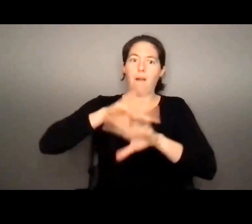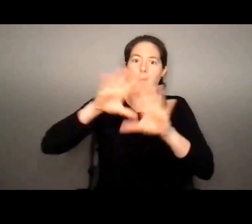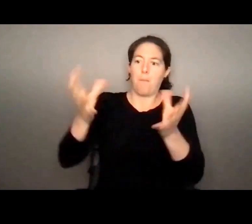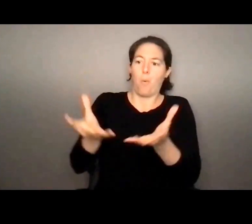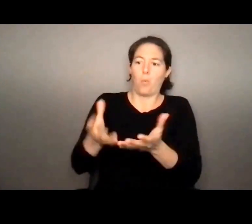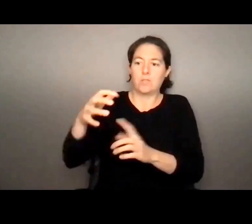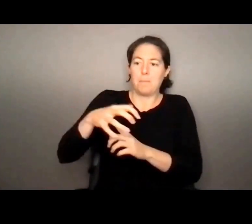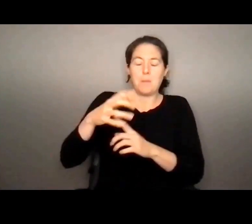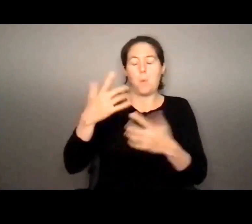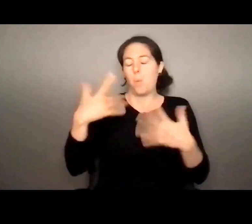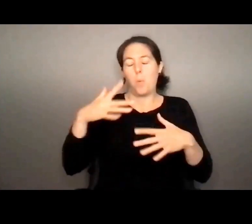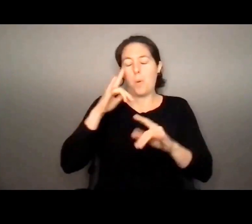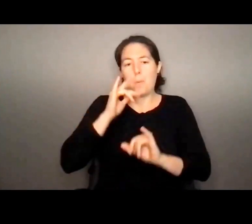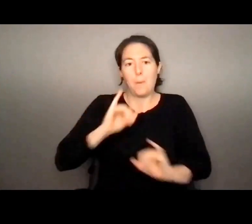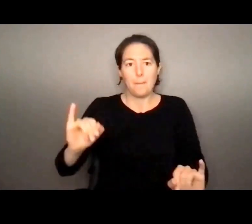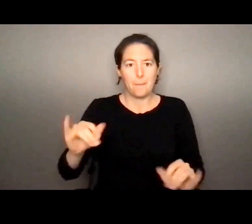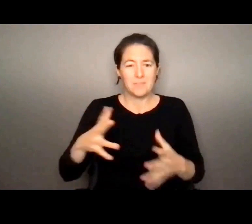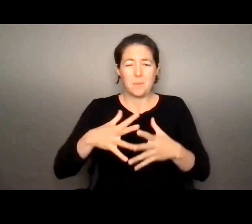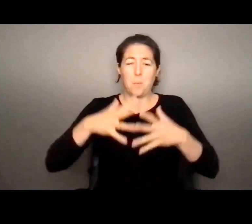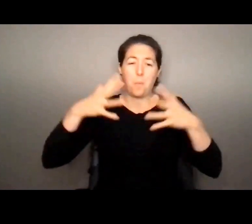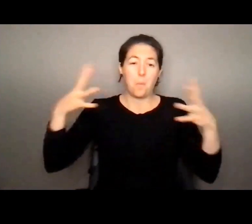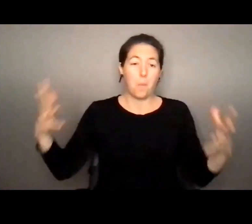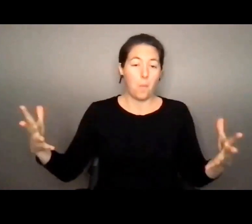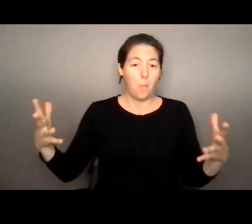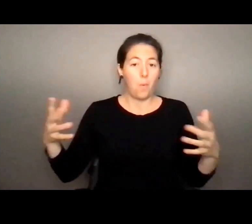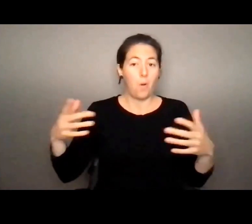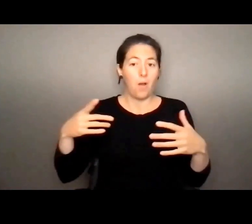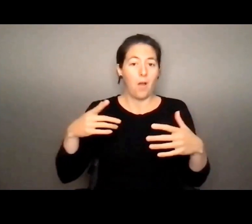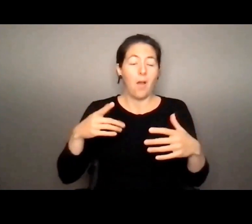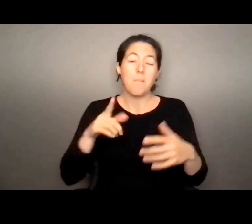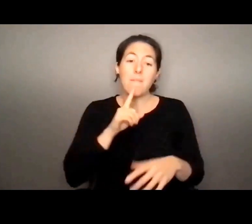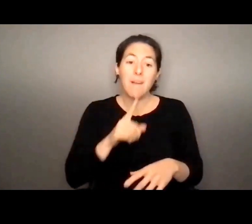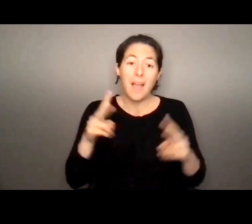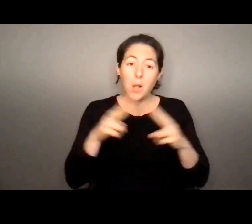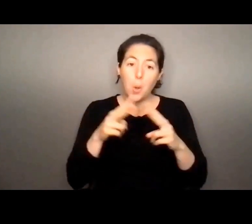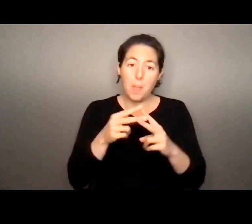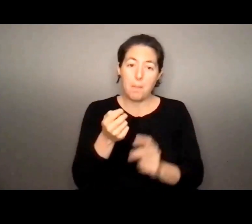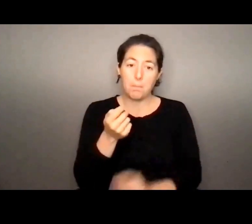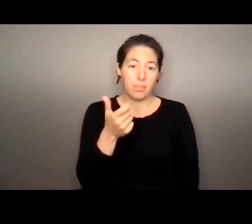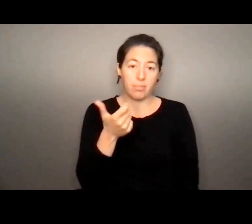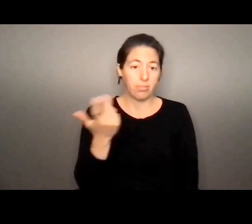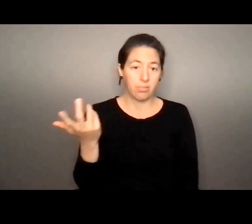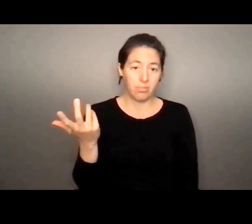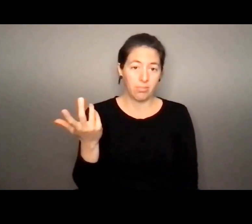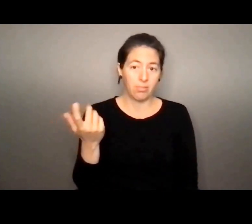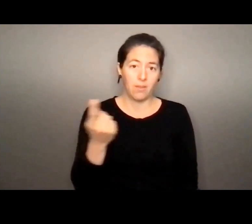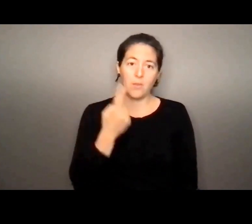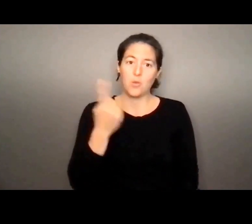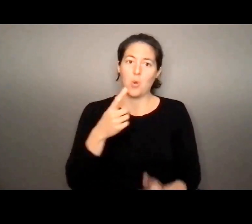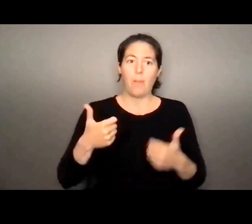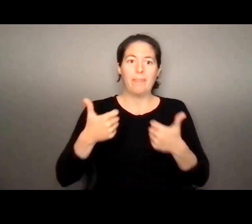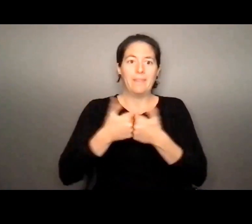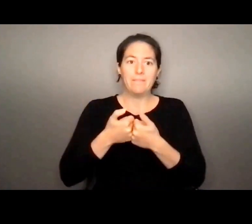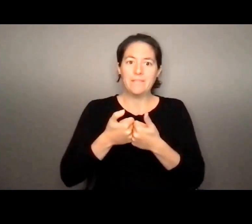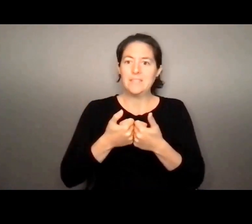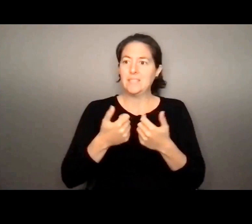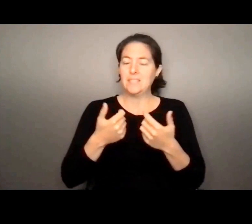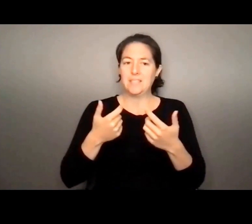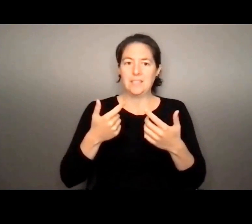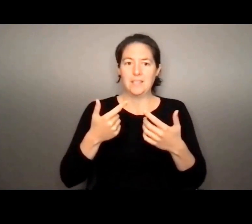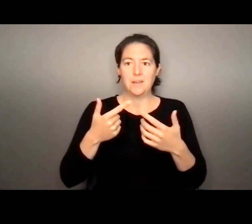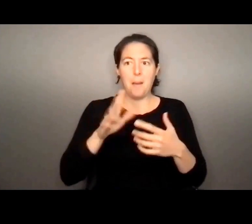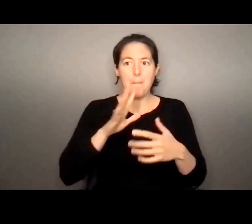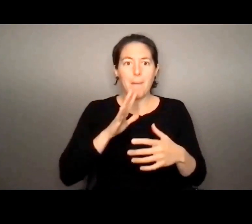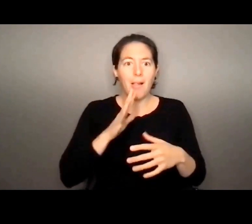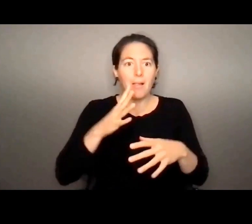qui est énorme, puis en fait, dont on sait qu'on en connaît très peu. Donc, c'est toujours un défi de synthèse d'en parler brièvement parce